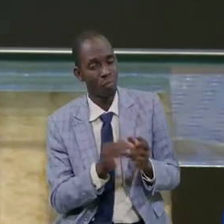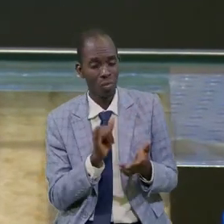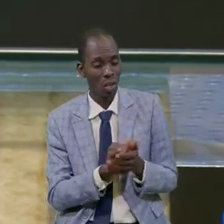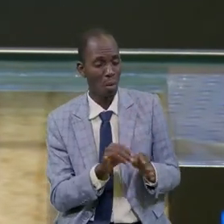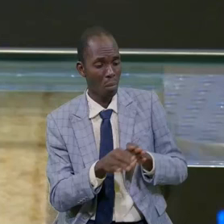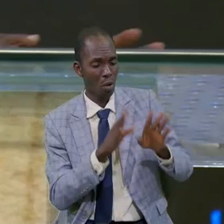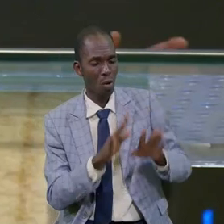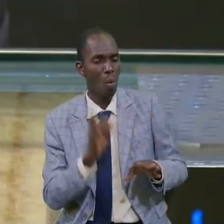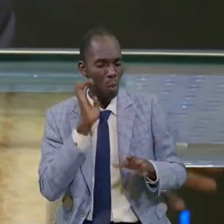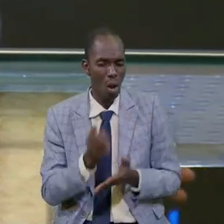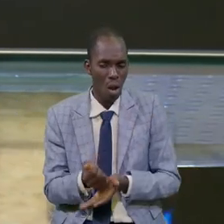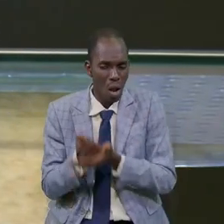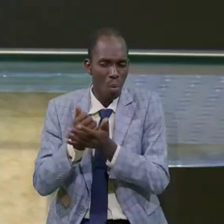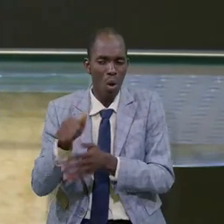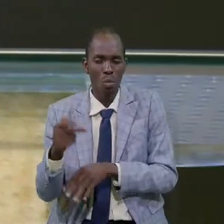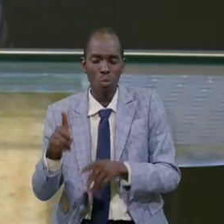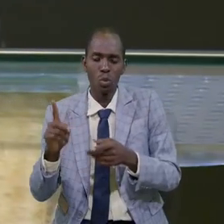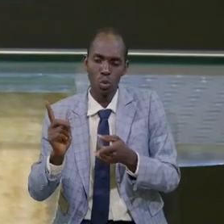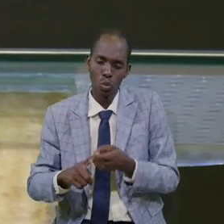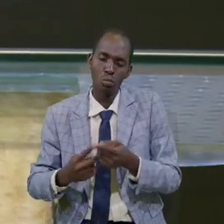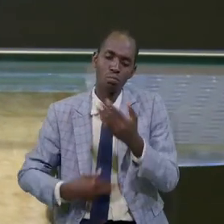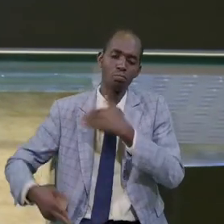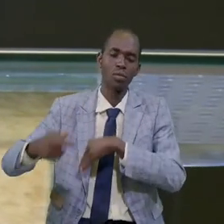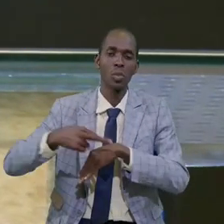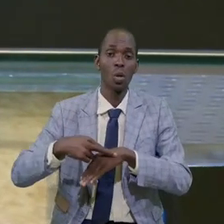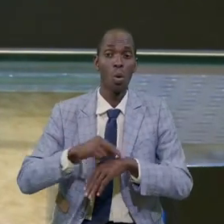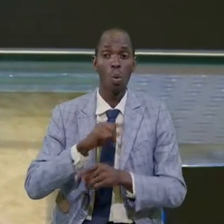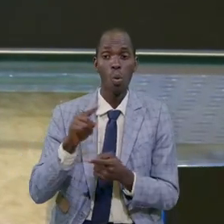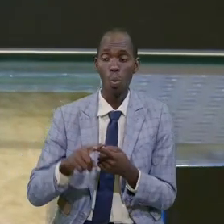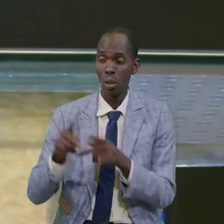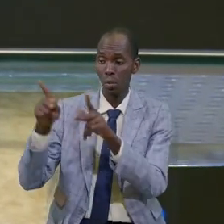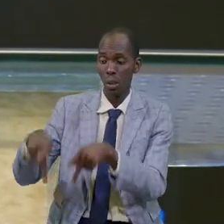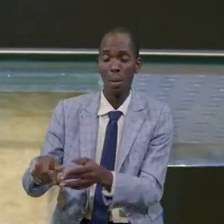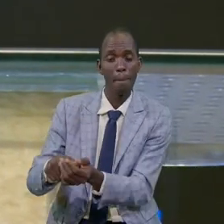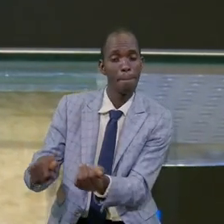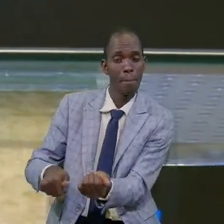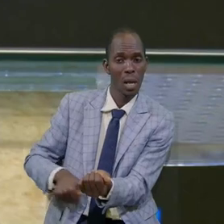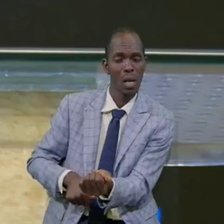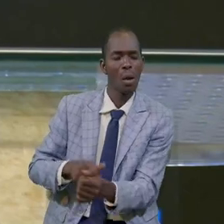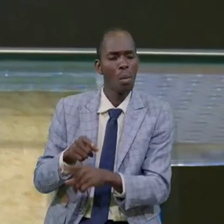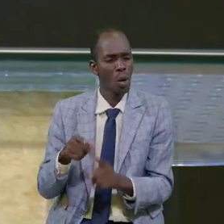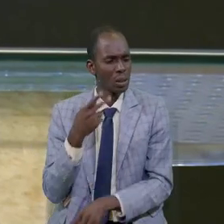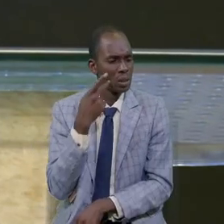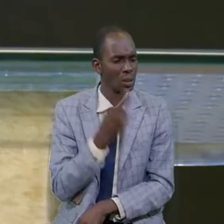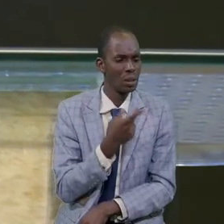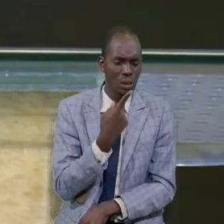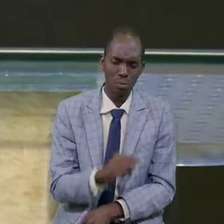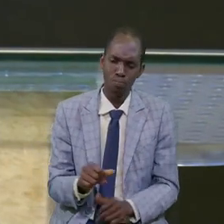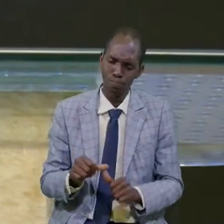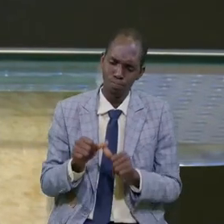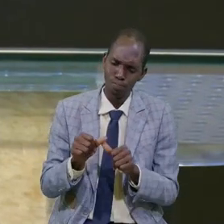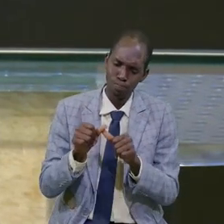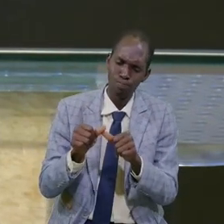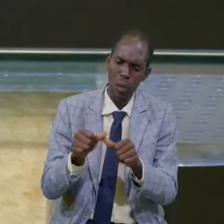conduire au salut. Lorsqu'un rétrograde voit la constance, la consécration